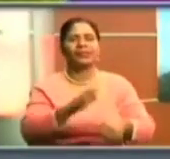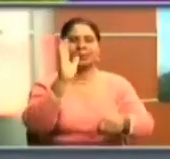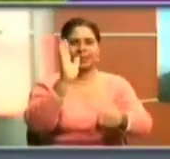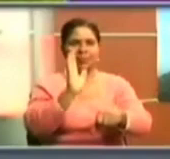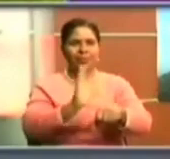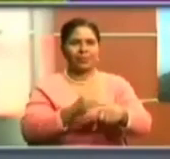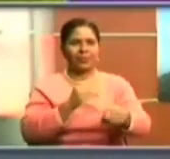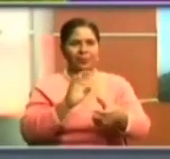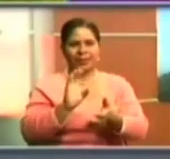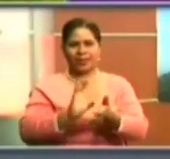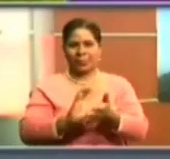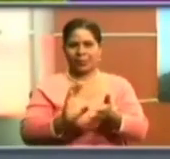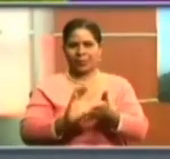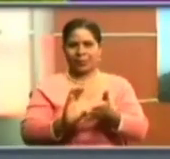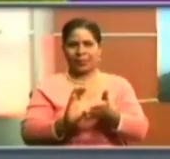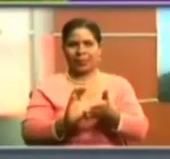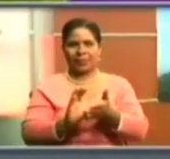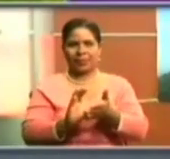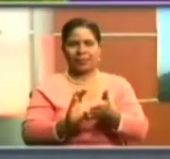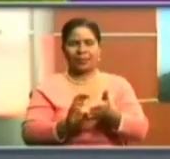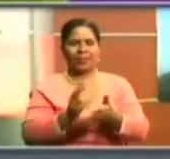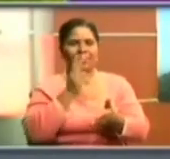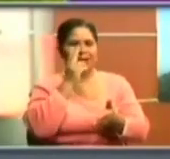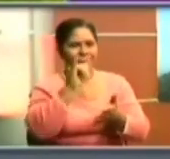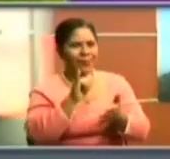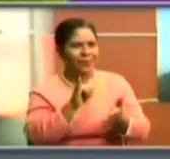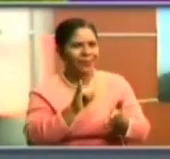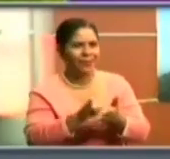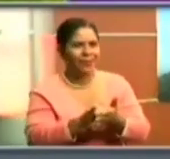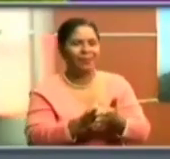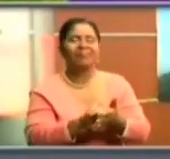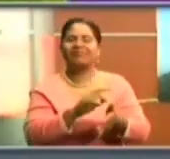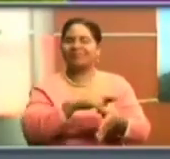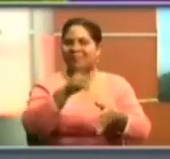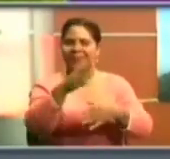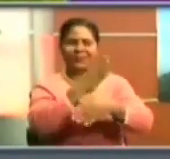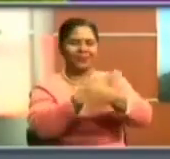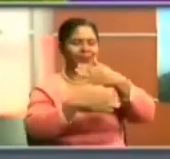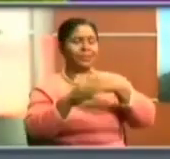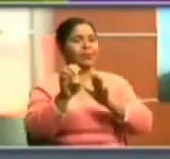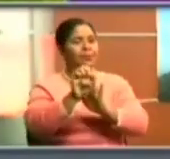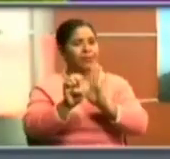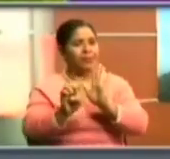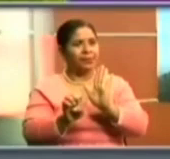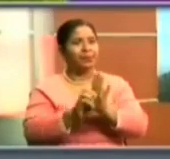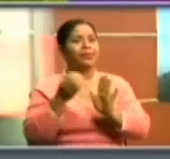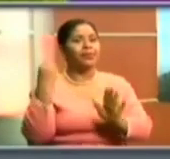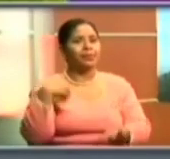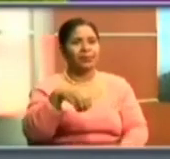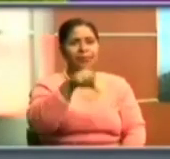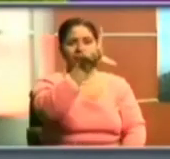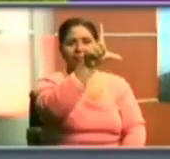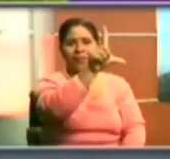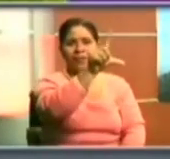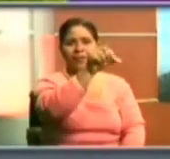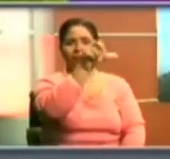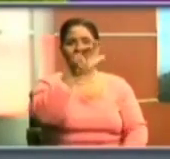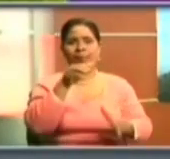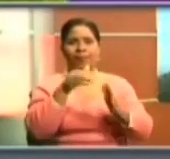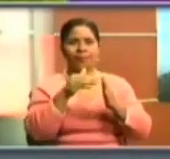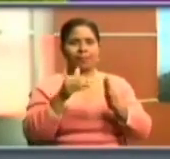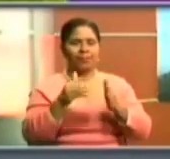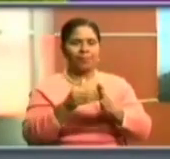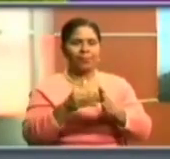des contractuels inactifs jodi a découvre yo c'est la même solution eh? Là l'état te gen 23 000 chèques zombie là dans des